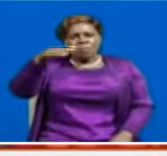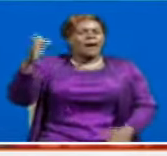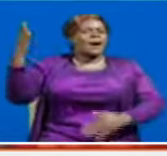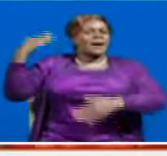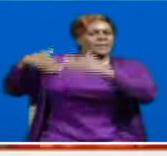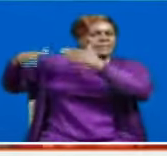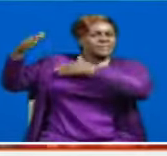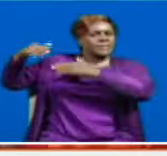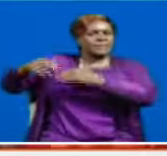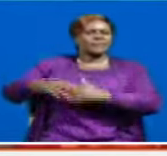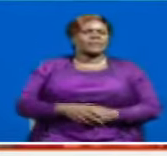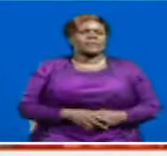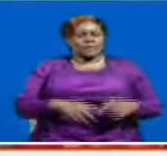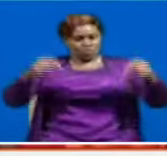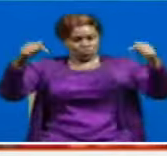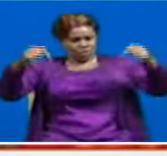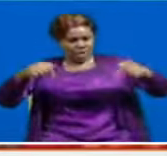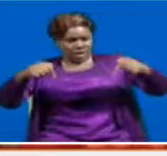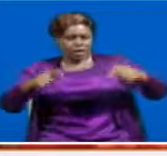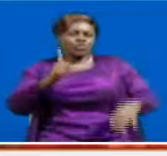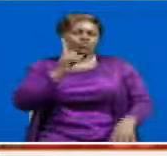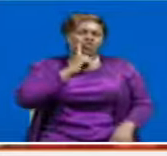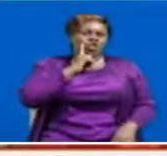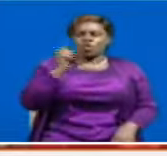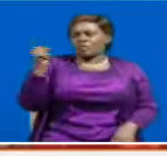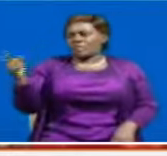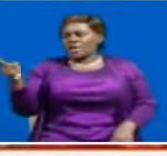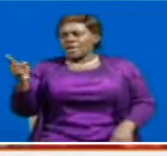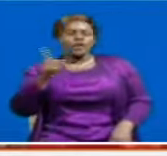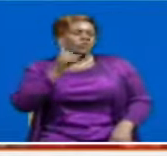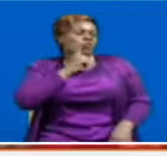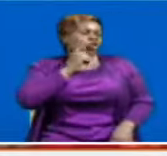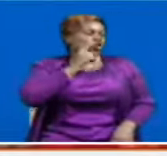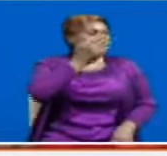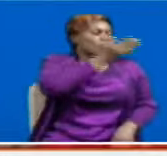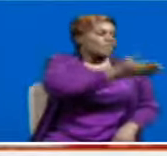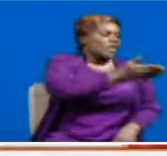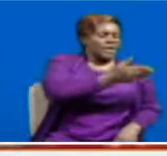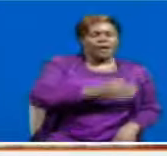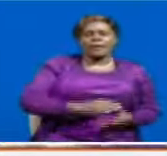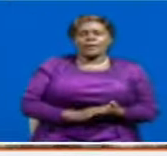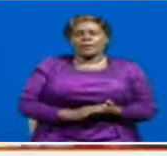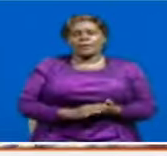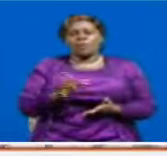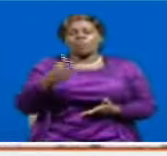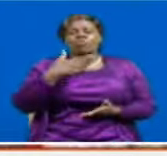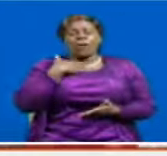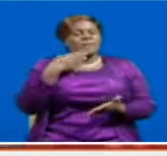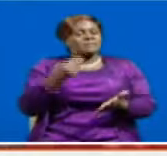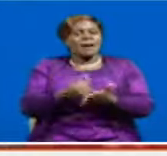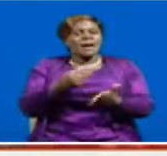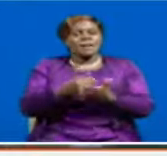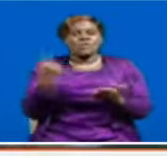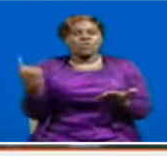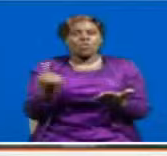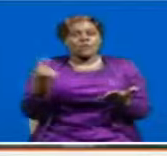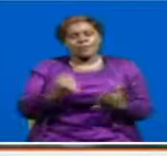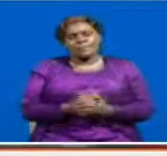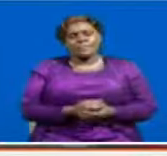yao. Leo hapa, kesho pale, kesho kutwa pale, mradi aoneshwe kwamba hapa pana shilingi